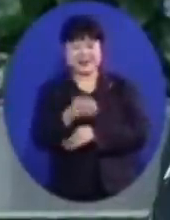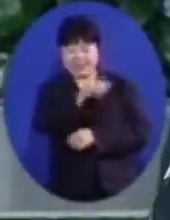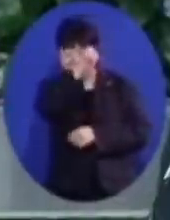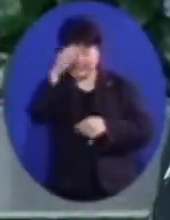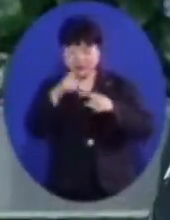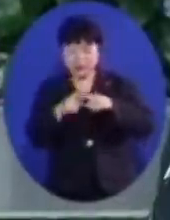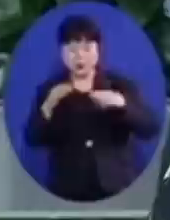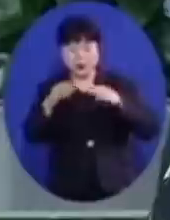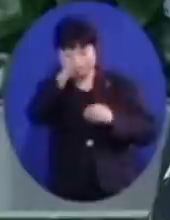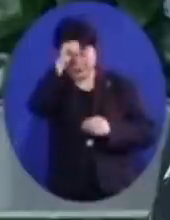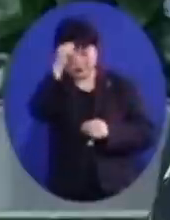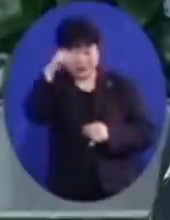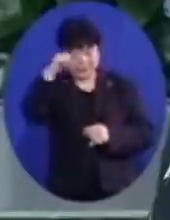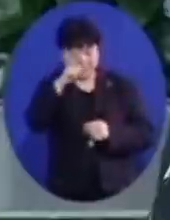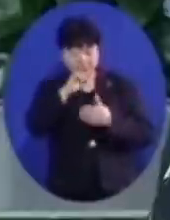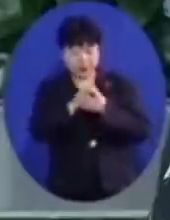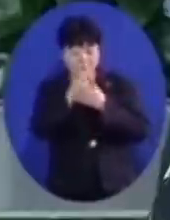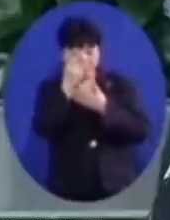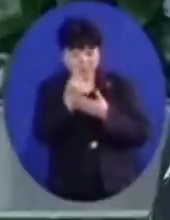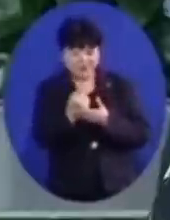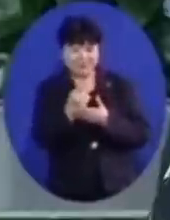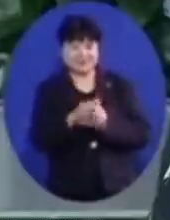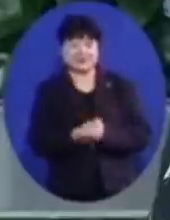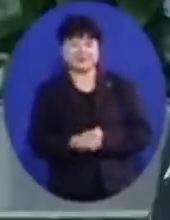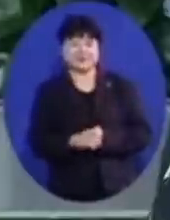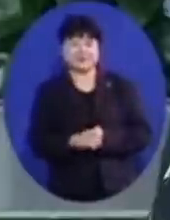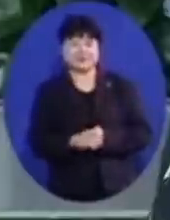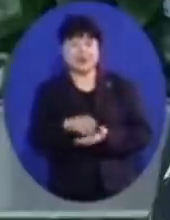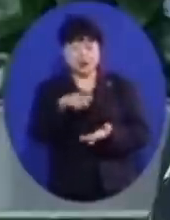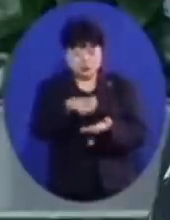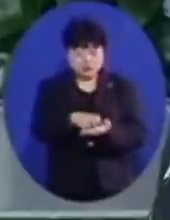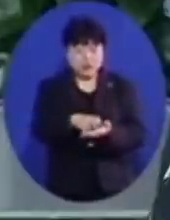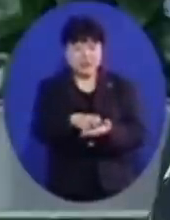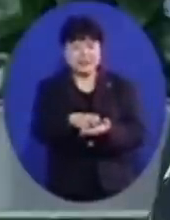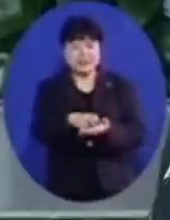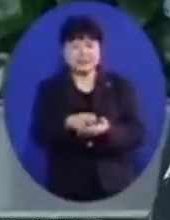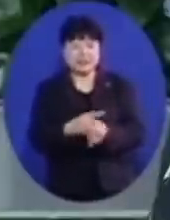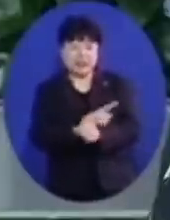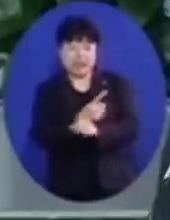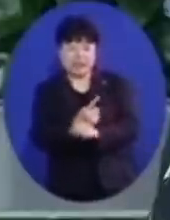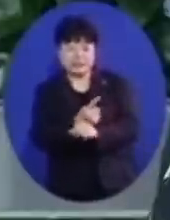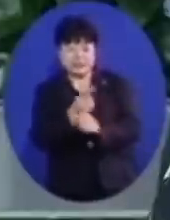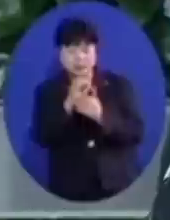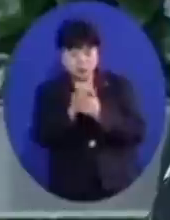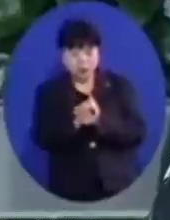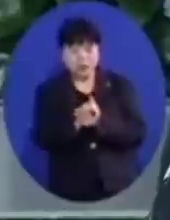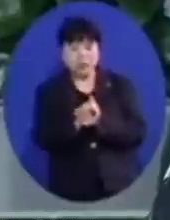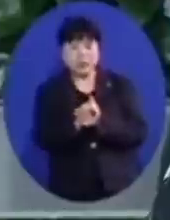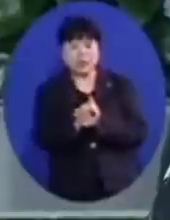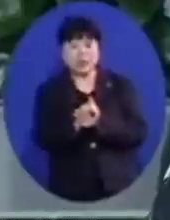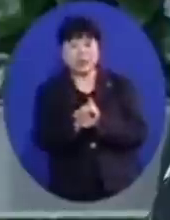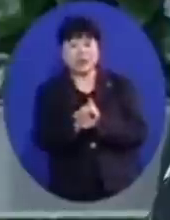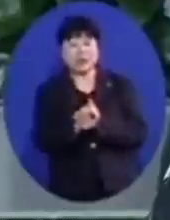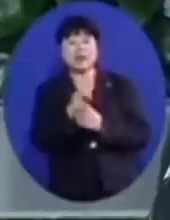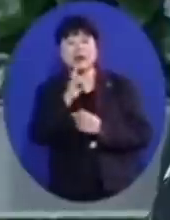장로교 장로님 한 분이 새벽 기도를 하는데 꿀 앉아서 한두 시간씩 기도를